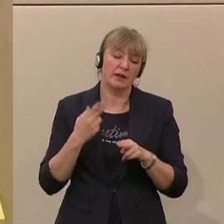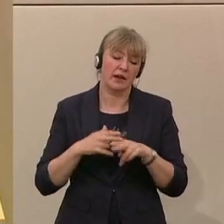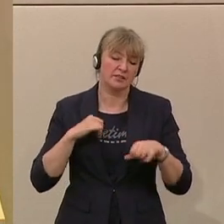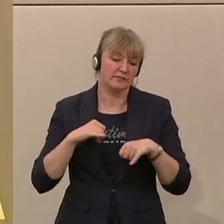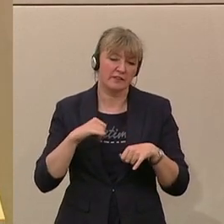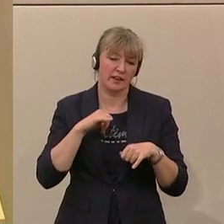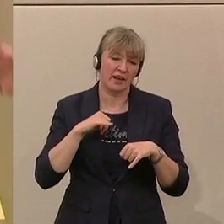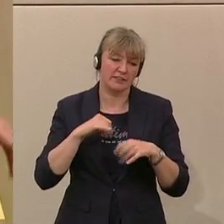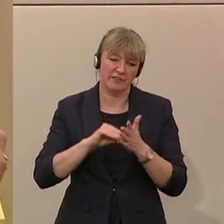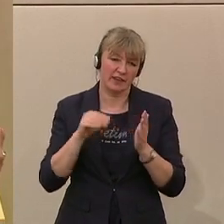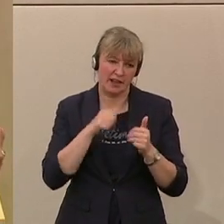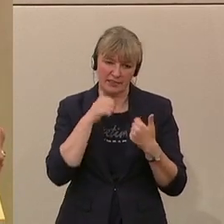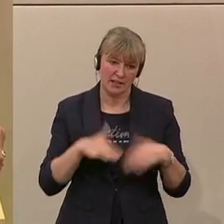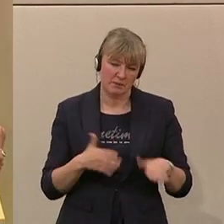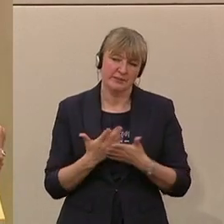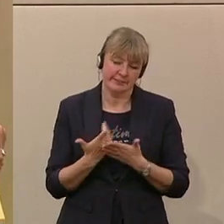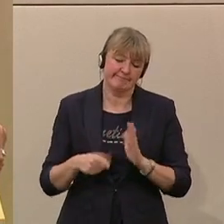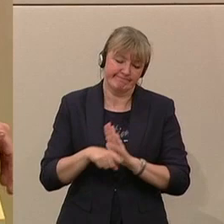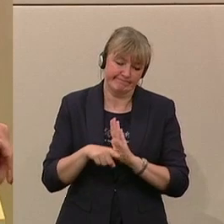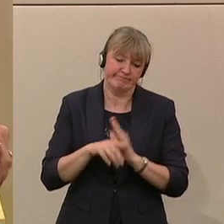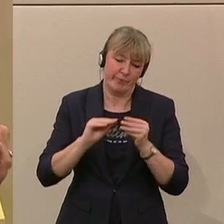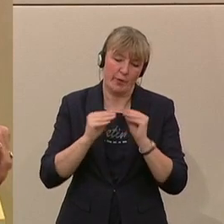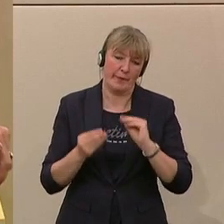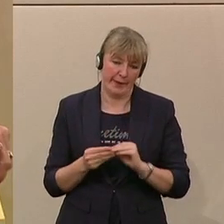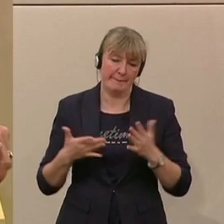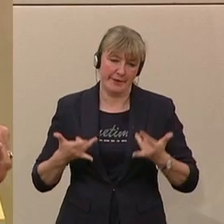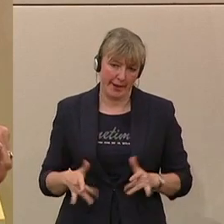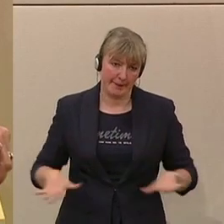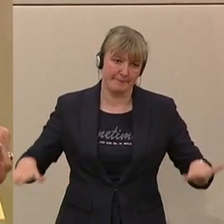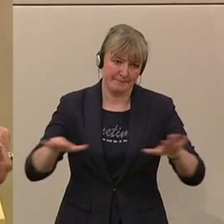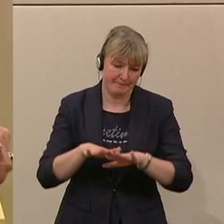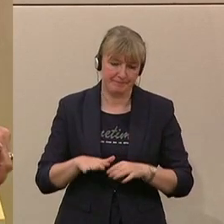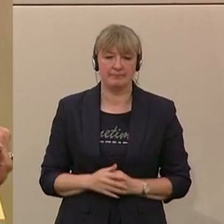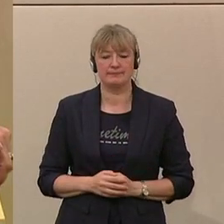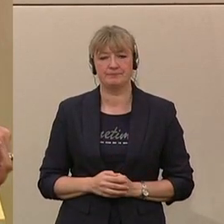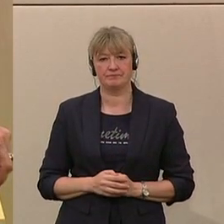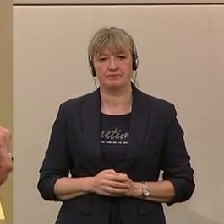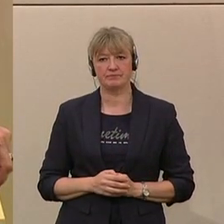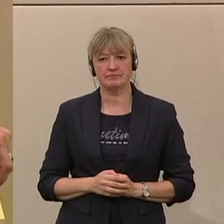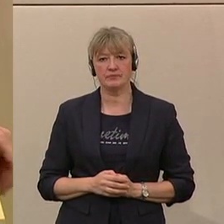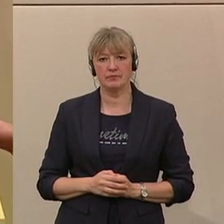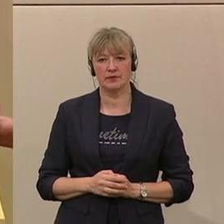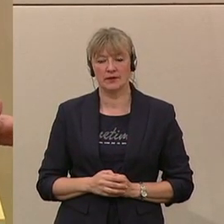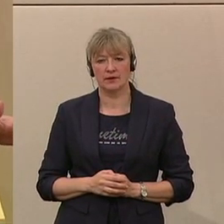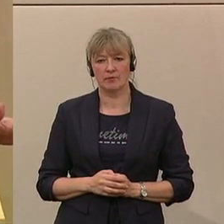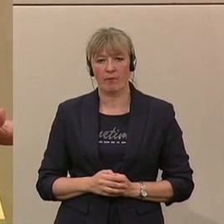Wir haben ein Defizit in dieser niedergelassenen medizinischen Versorgung für unsere Kinder.